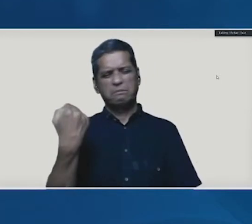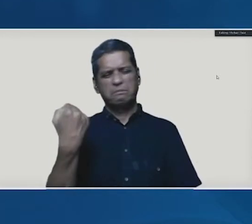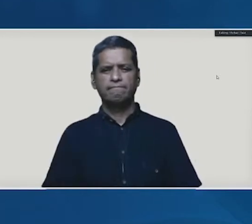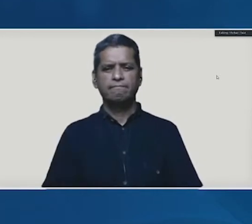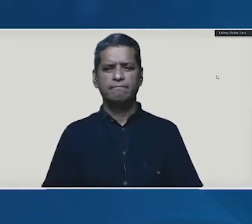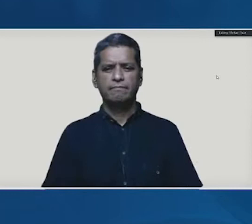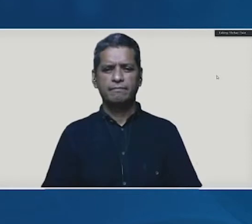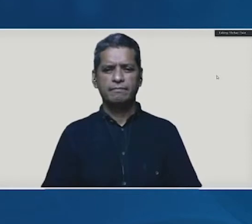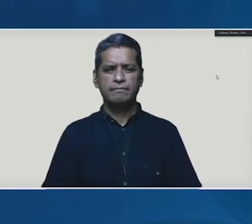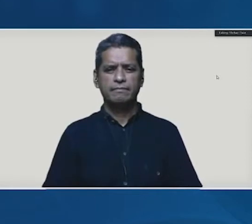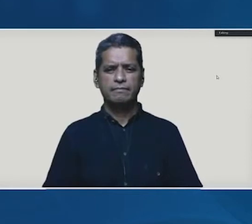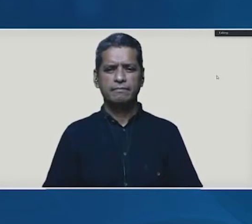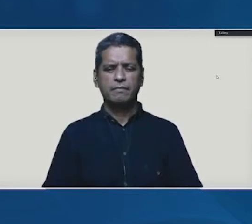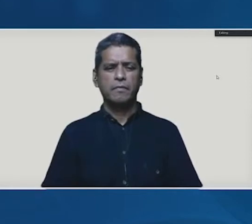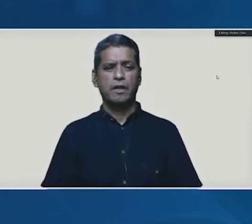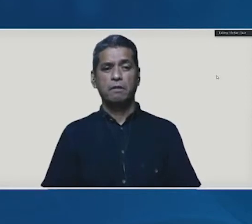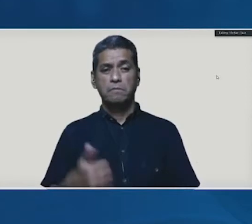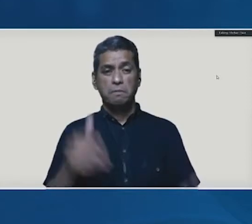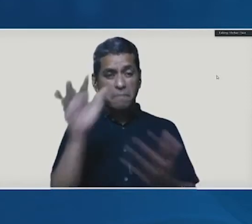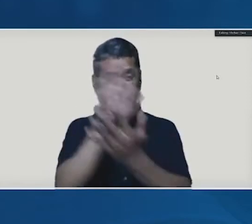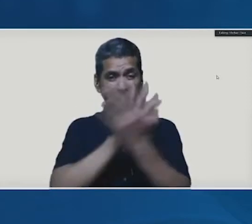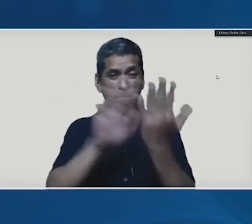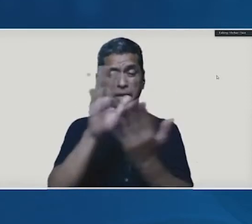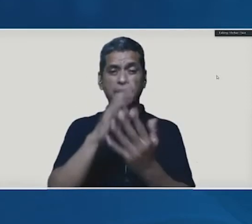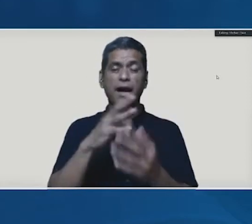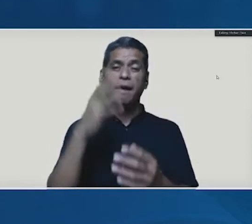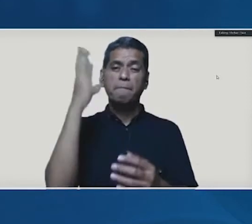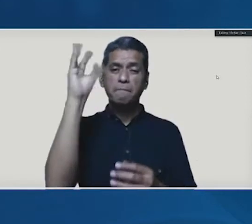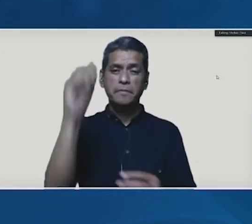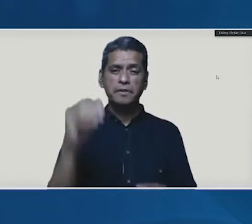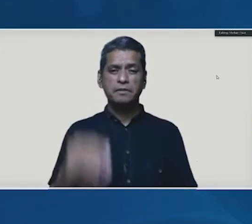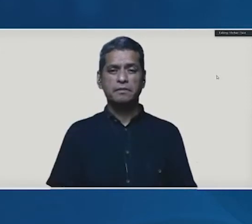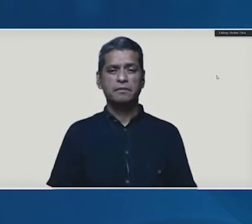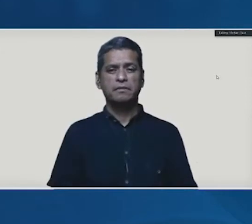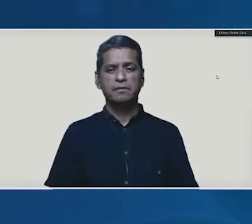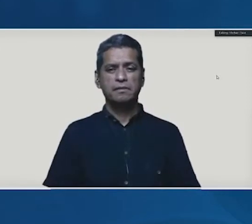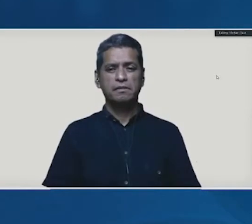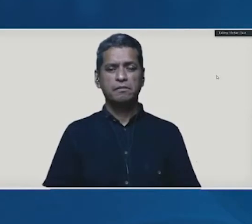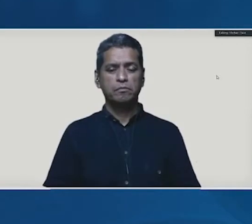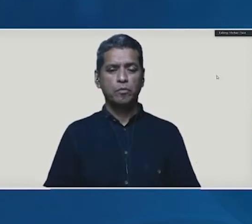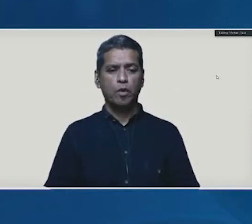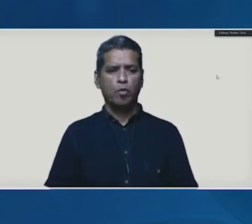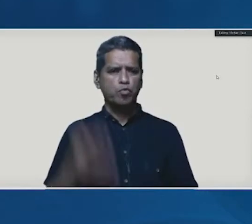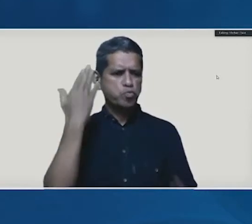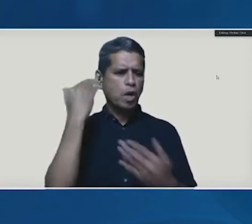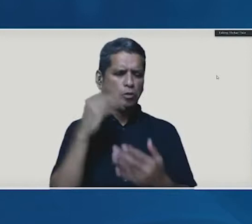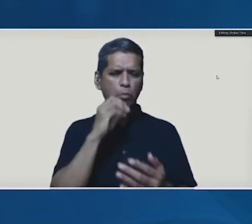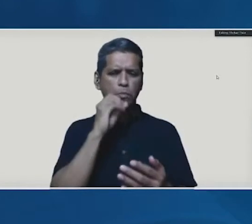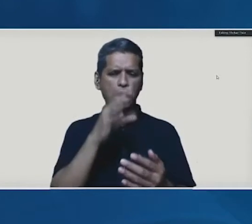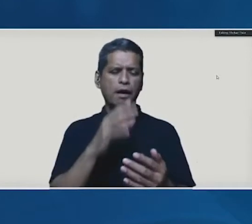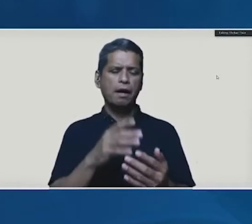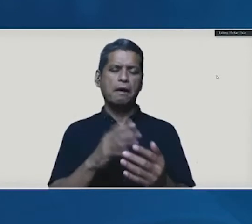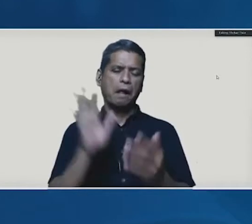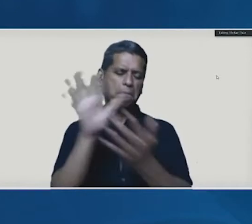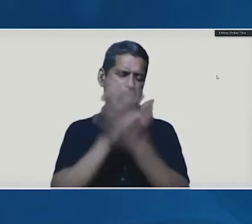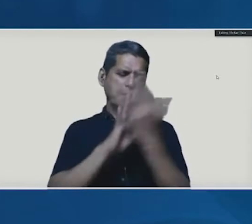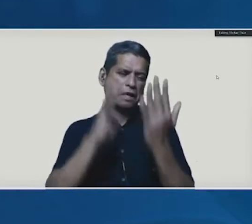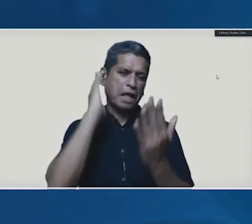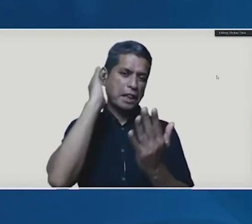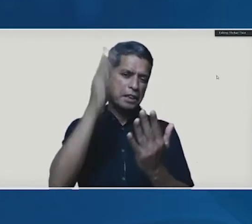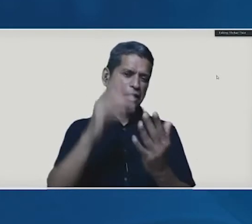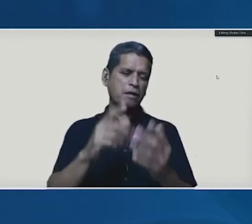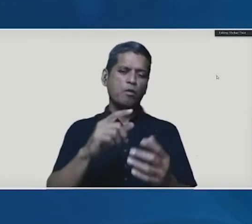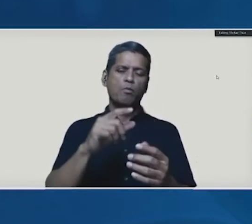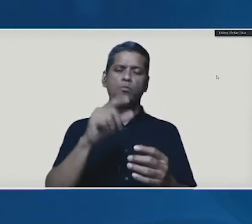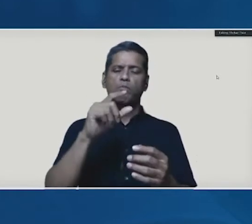memapah meramal sudah sempat ada yang bernama Oh ini pada bulan april-mei selesai para ahli Scientist ITB UI